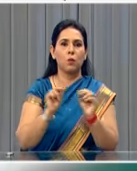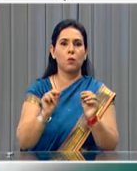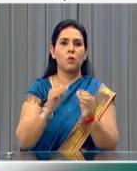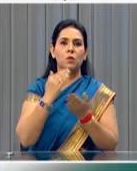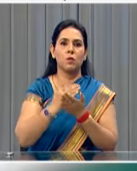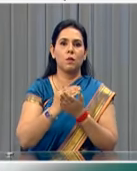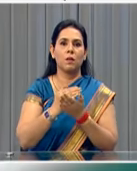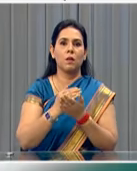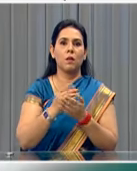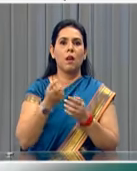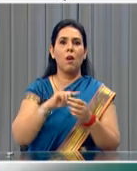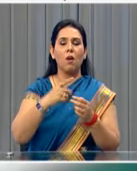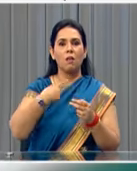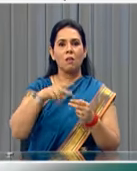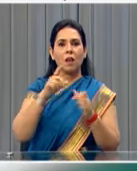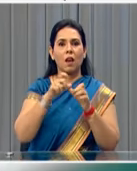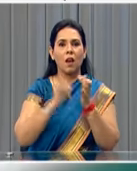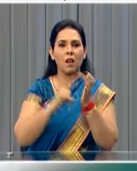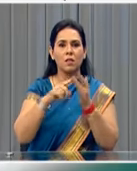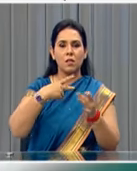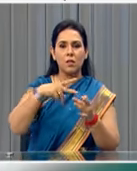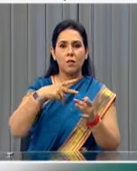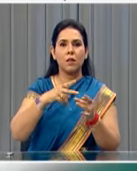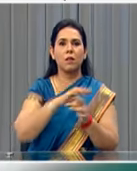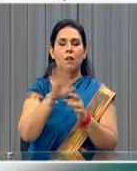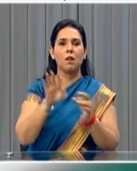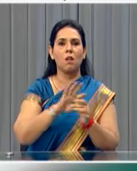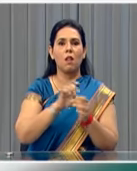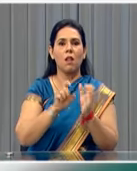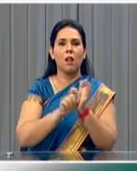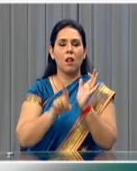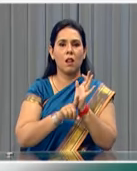और जातिवाद का जहर हो,